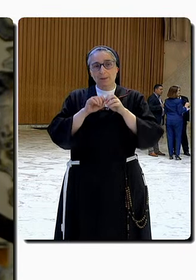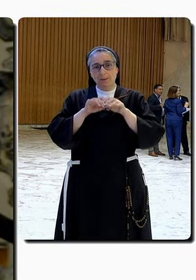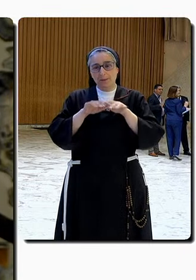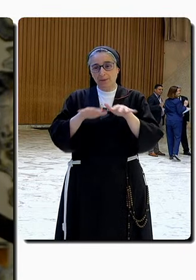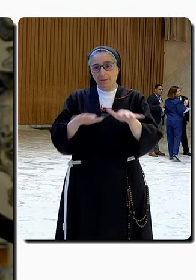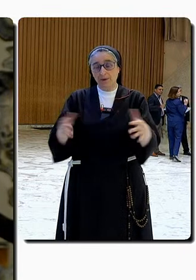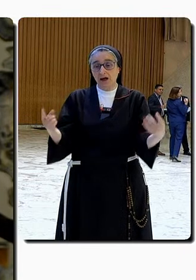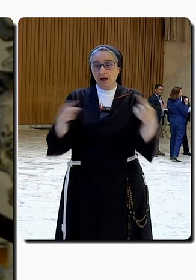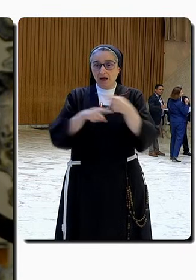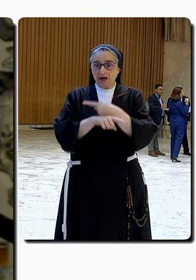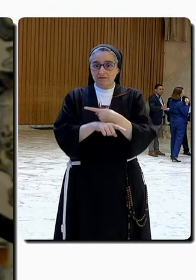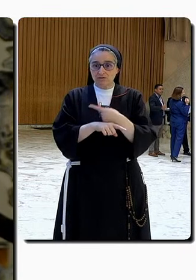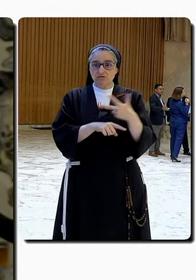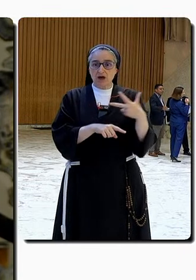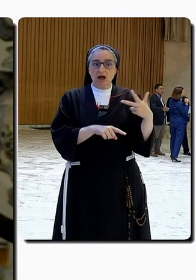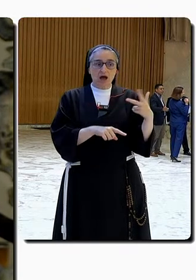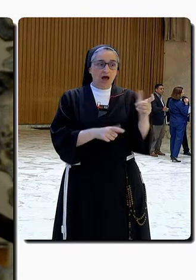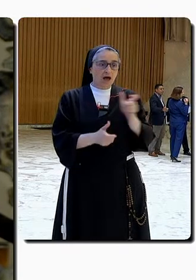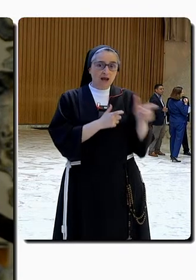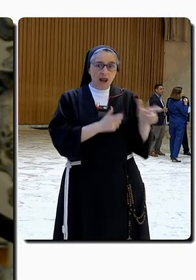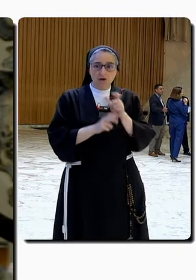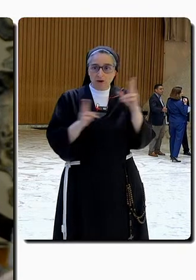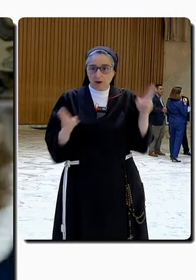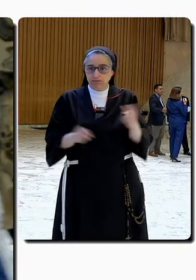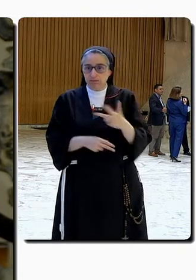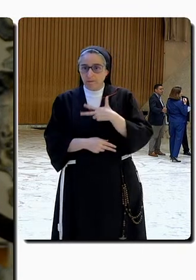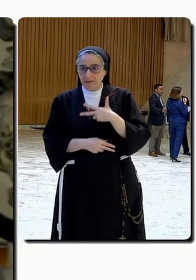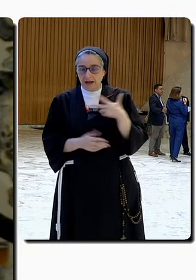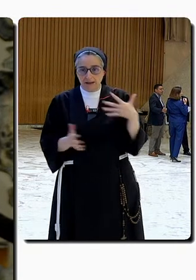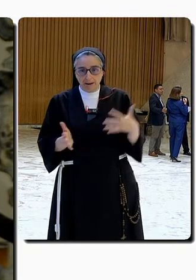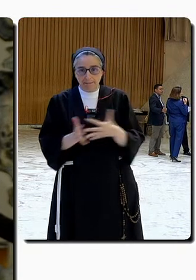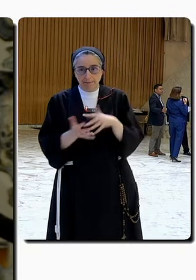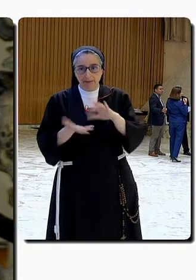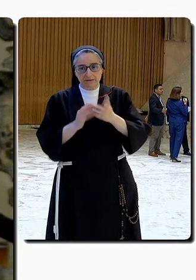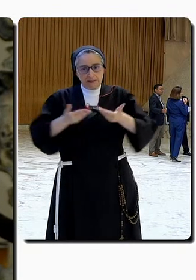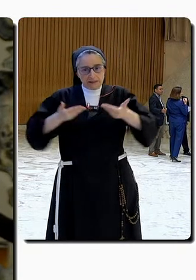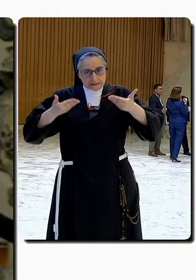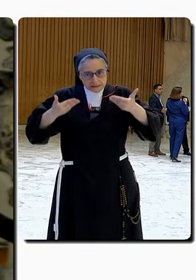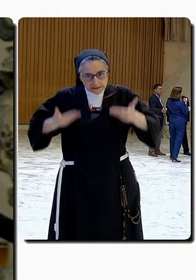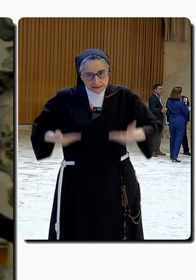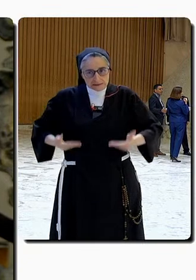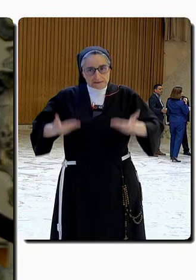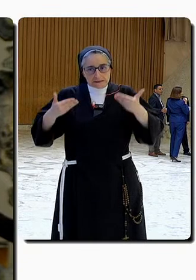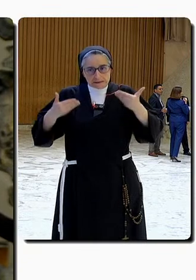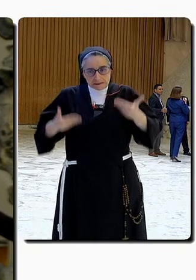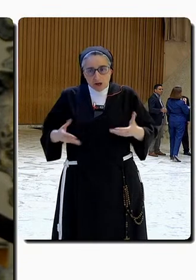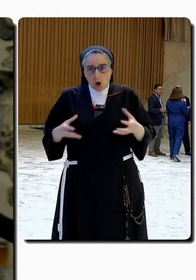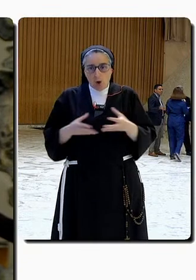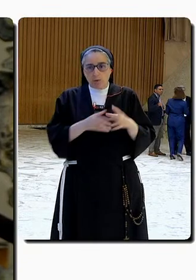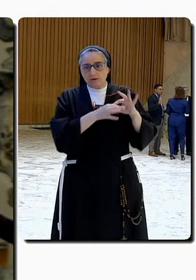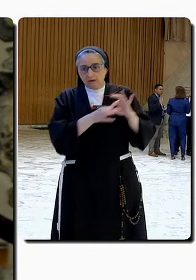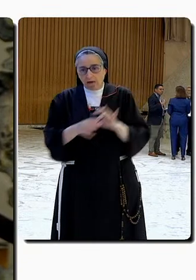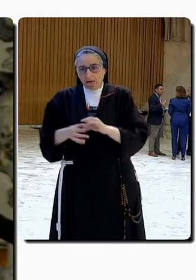Laddove invece la relazione è faticosa, ne risente in pesantezza anche la stessa comunità.